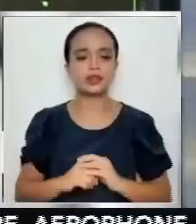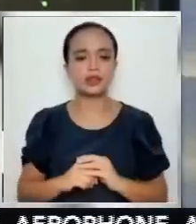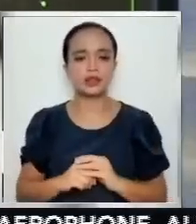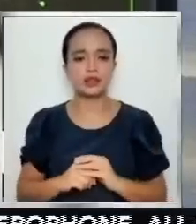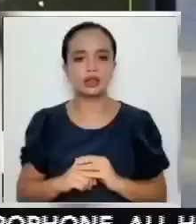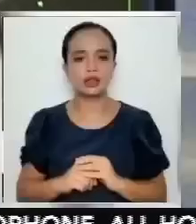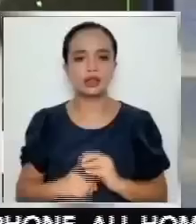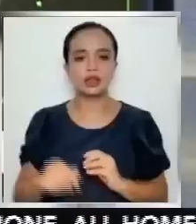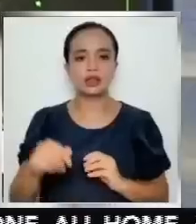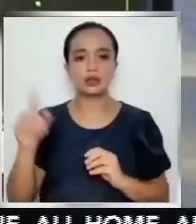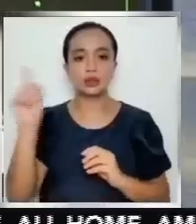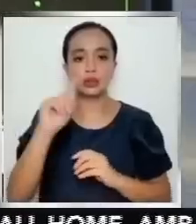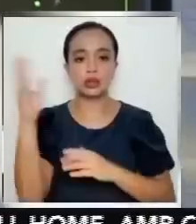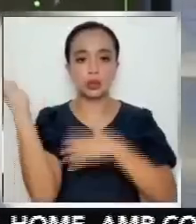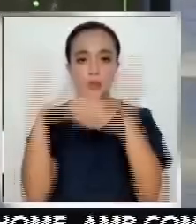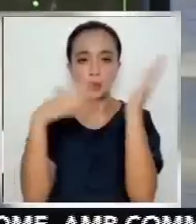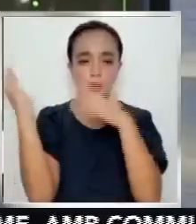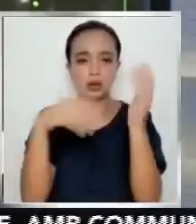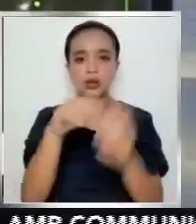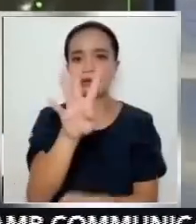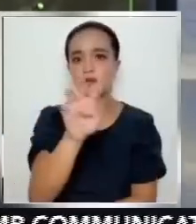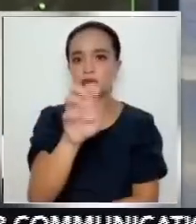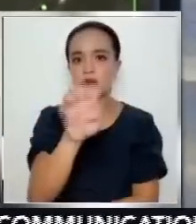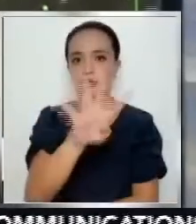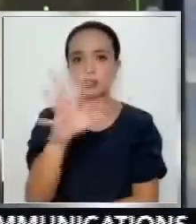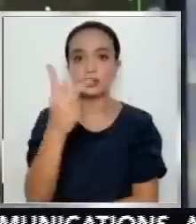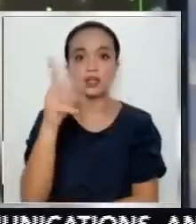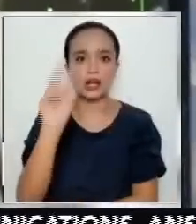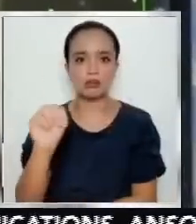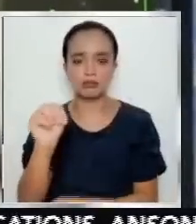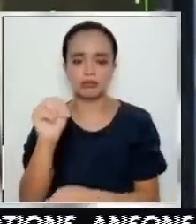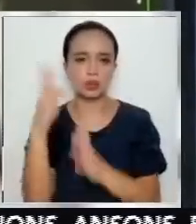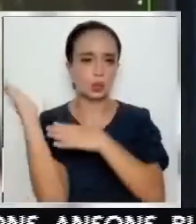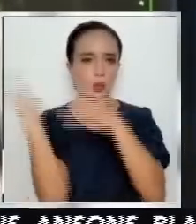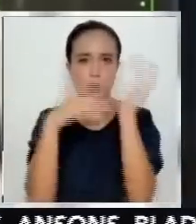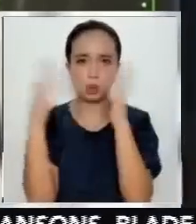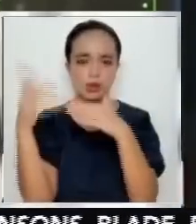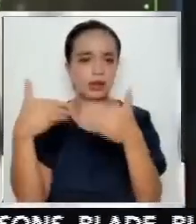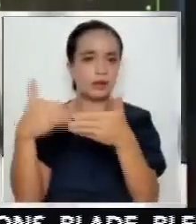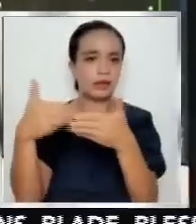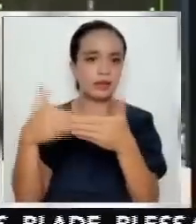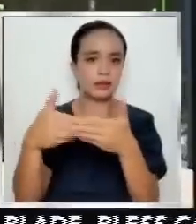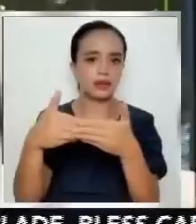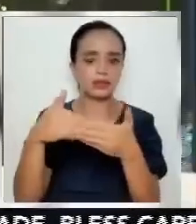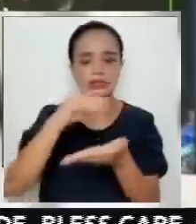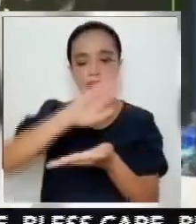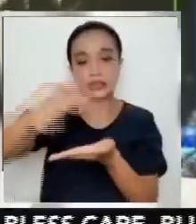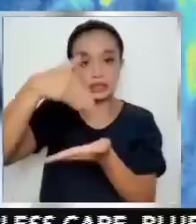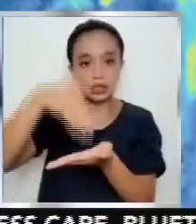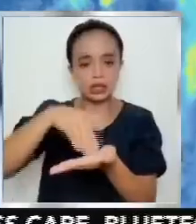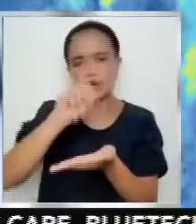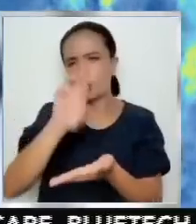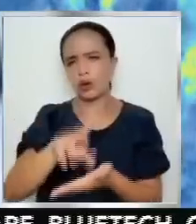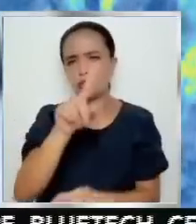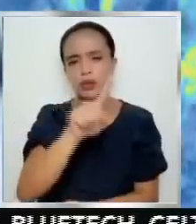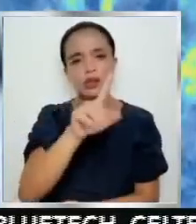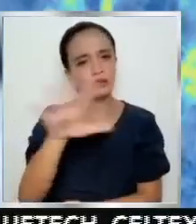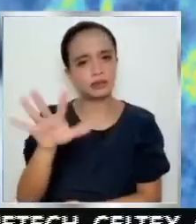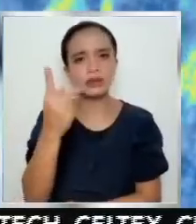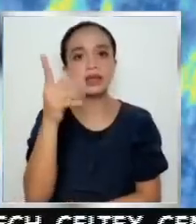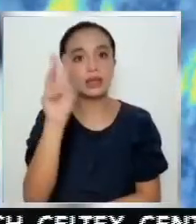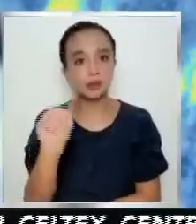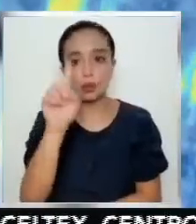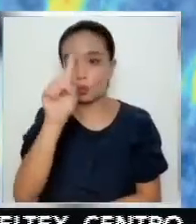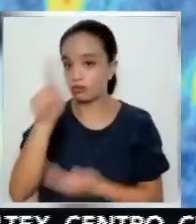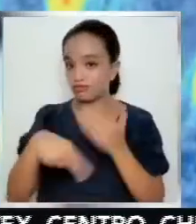ng hangin ng umabot hanggang 445 kilometers per hour malapit sa gitna nito, or rather 155 kilometers per hour malapit